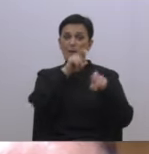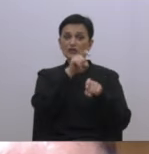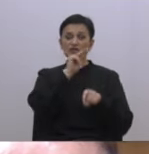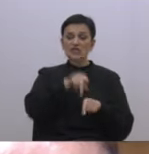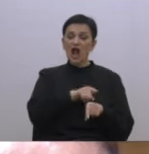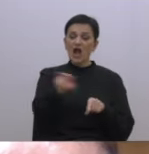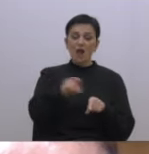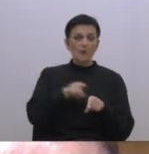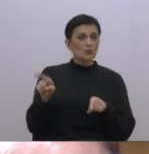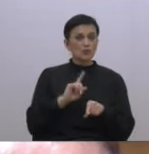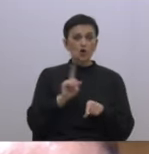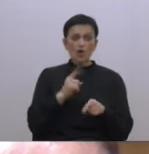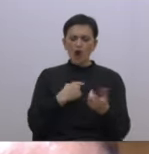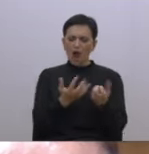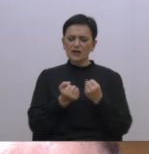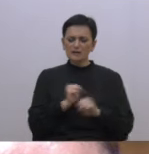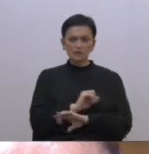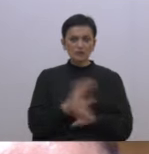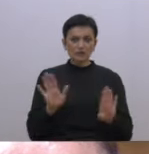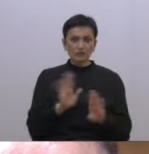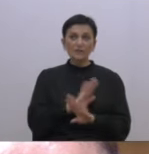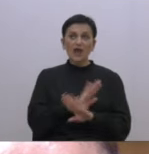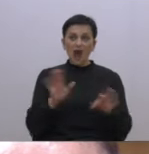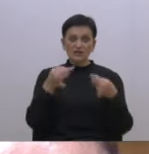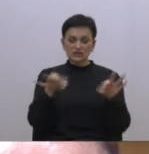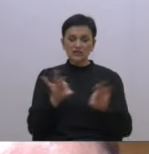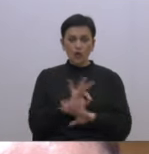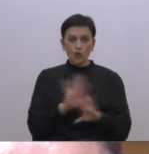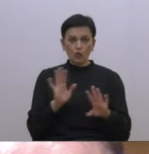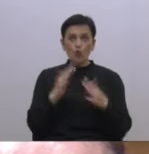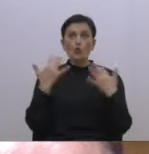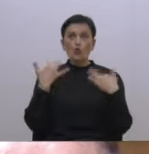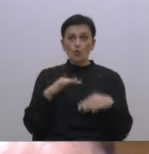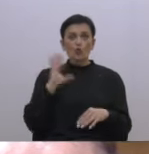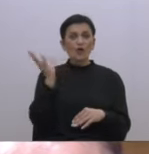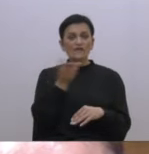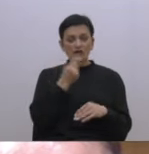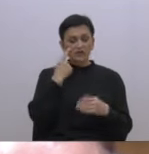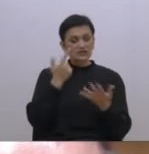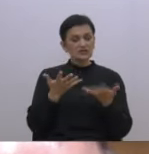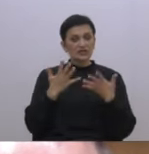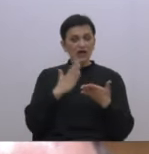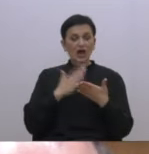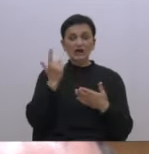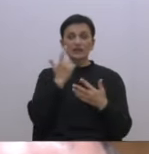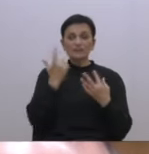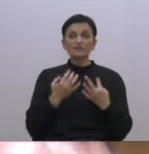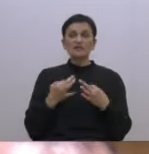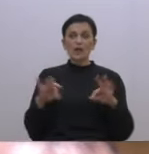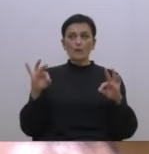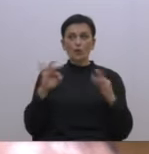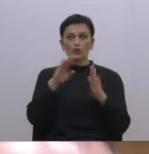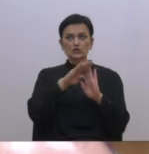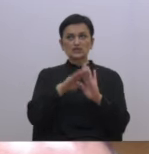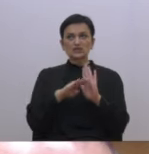დაგაბრალოთ. ამას არ მივიღებთ და ამას არც დავუშვებთ. უკვე ყველასთვის ცხადია, რომ დემოკრატიული